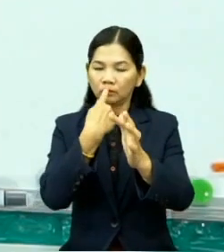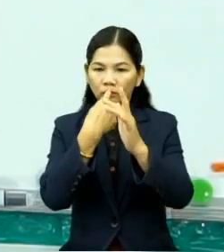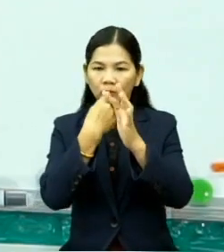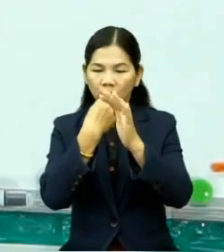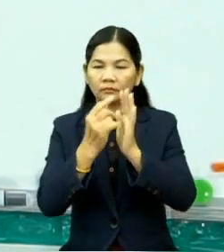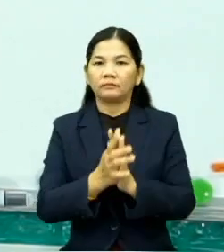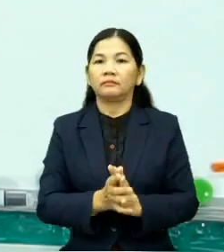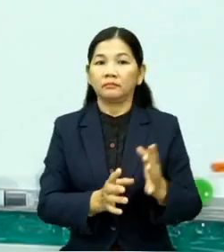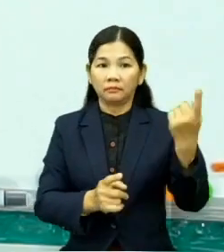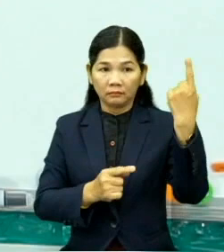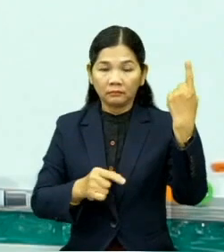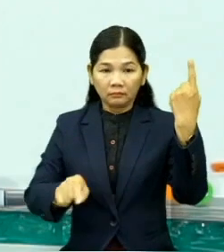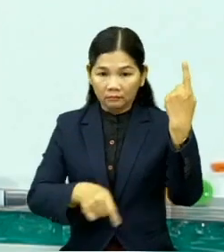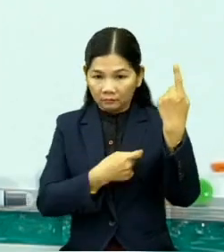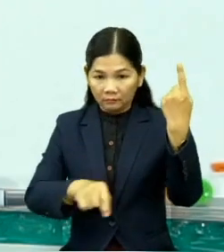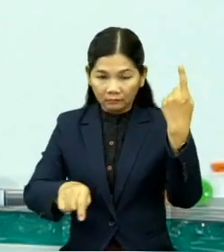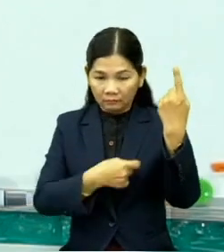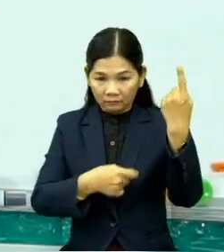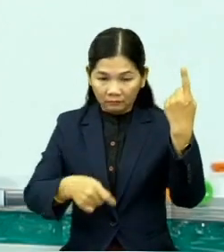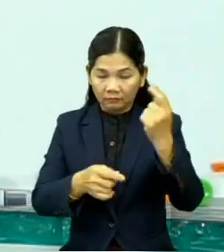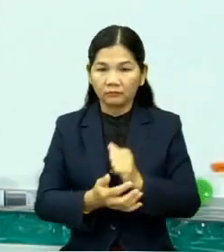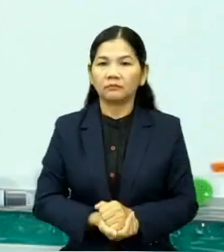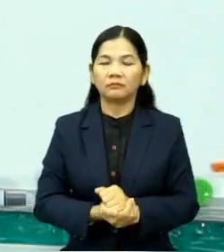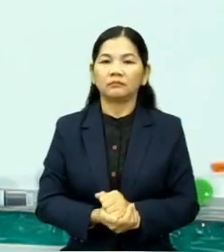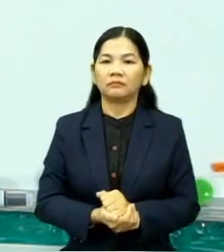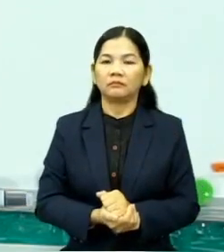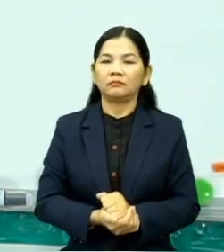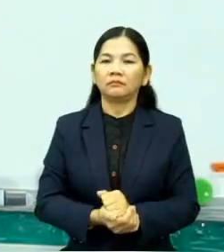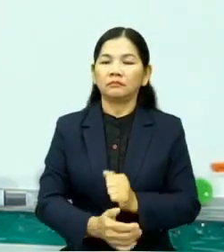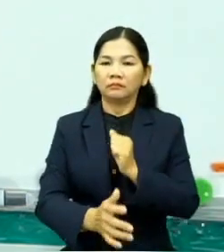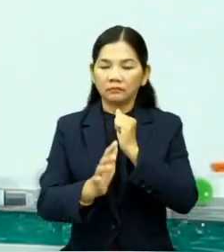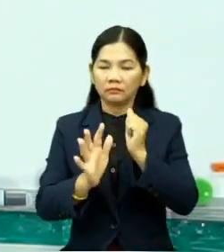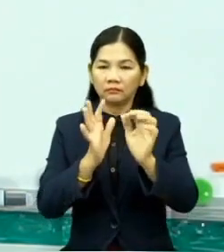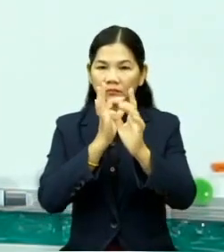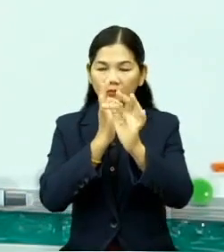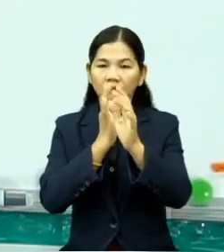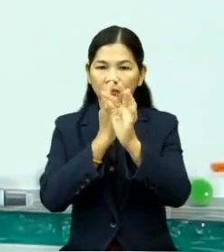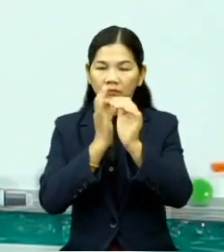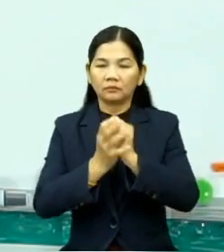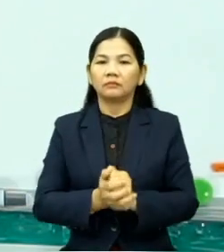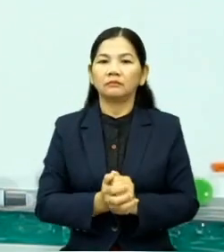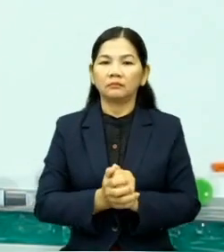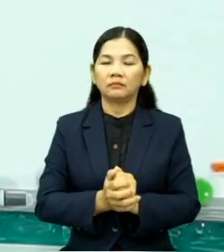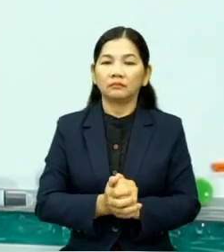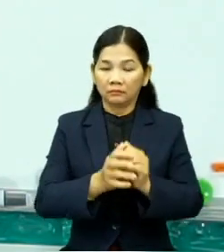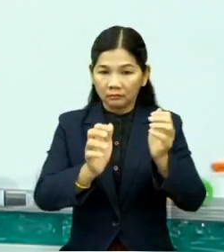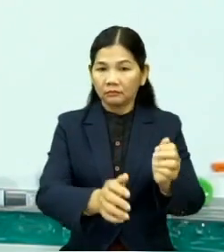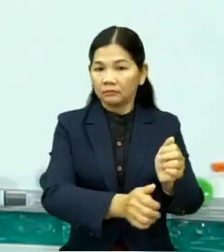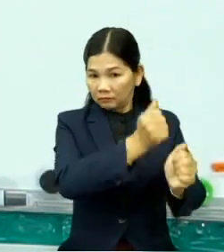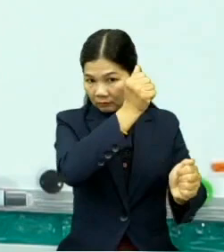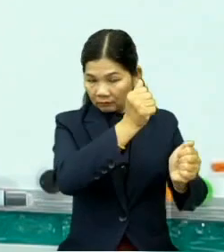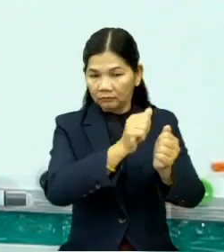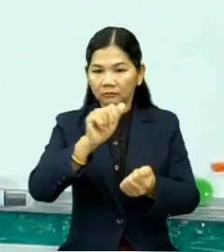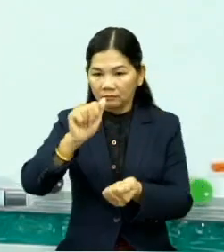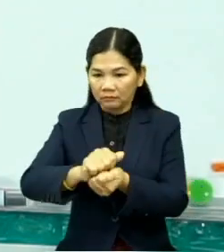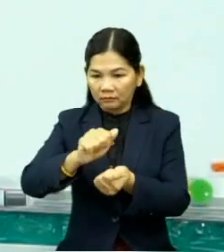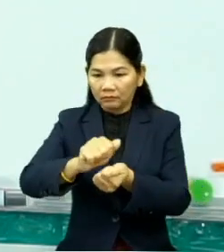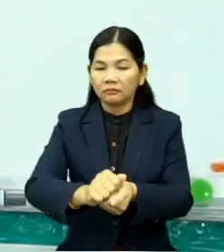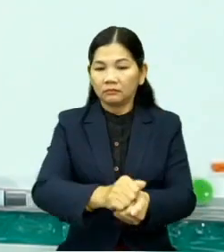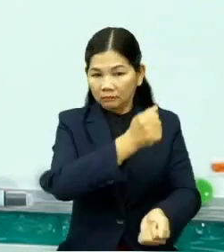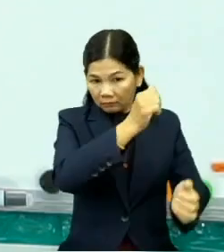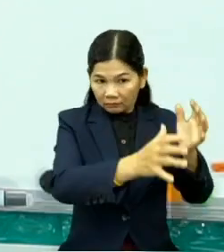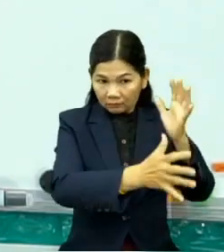ប៉ៃសាឌីវឆឹងឆា